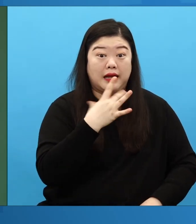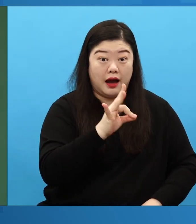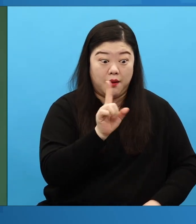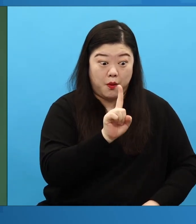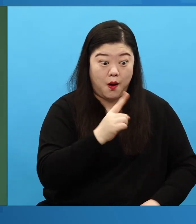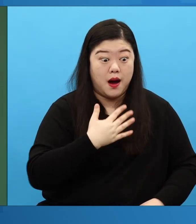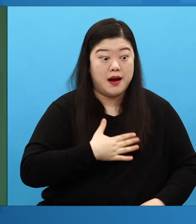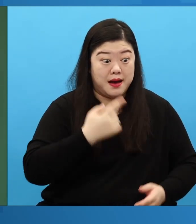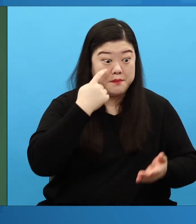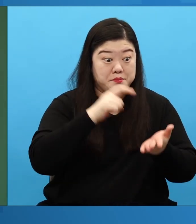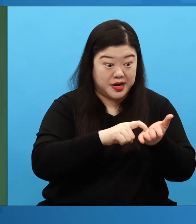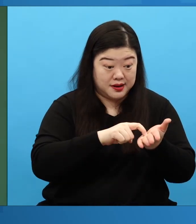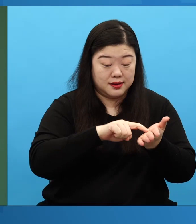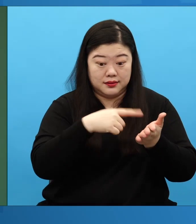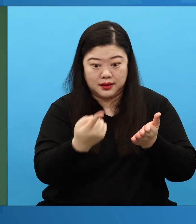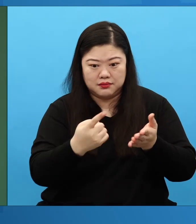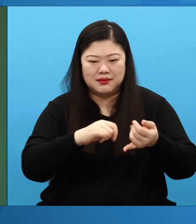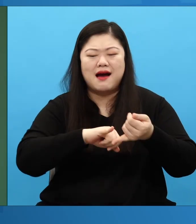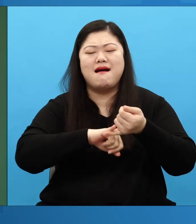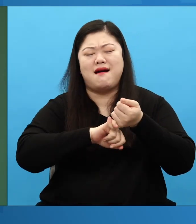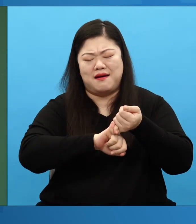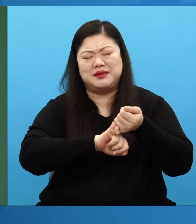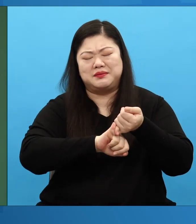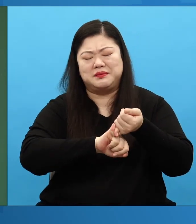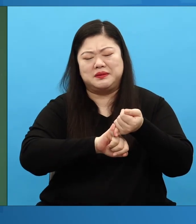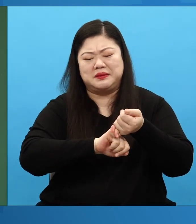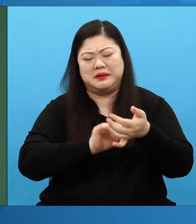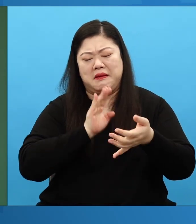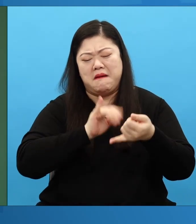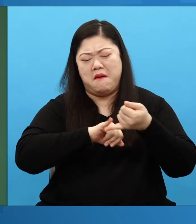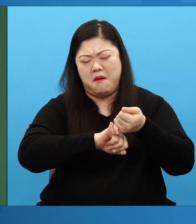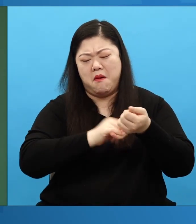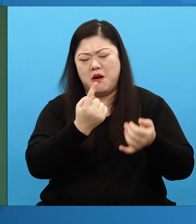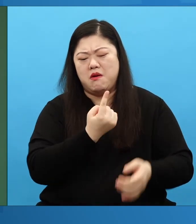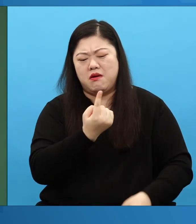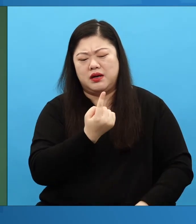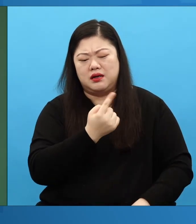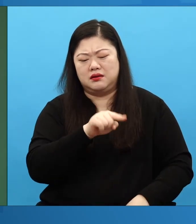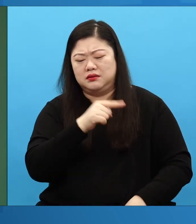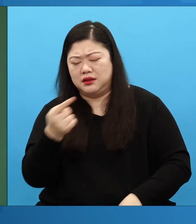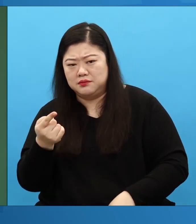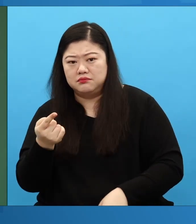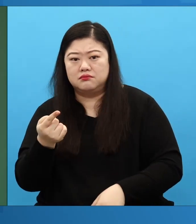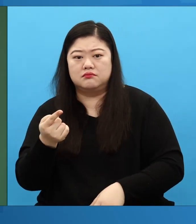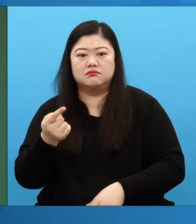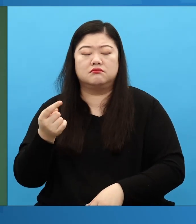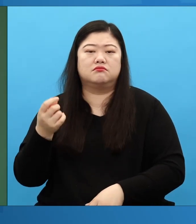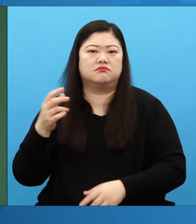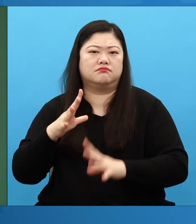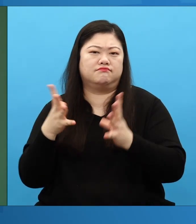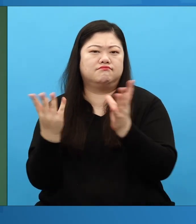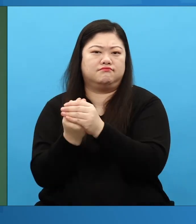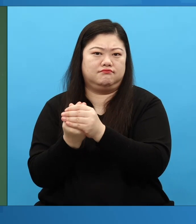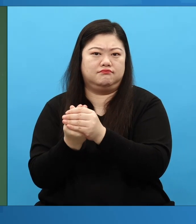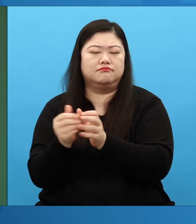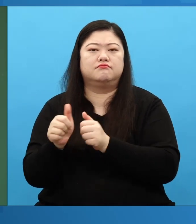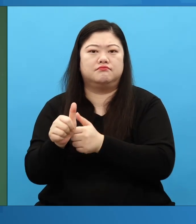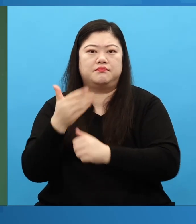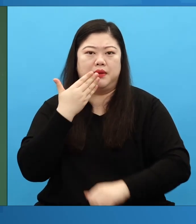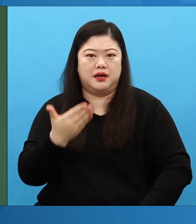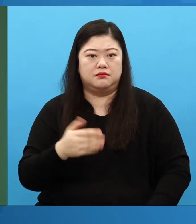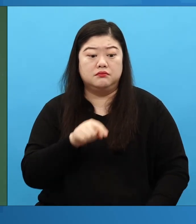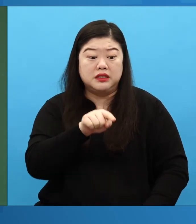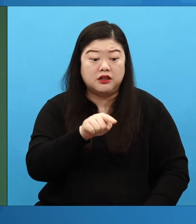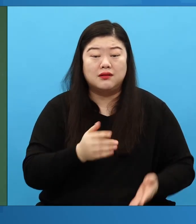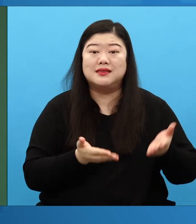words necessity and what is absolute. 사업도 그렇게 하셔야 되고 전도도 이렇게 해야 되고요. 목회도 이렇게 해야 됩니다. You must do